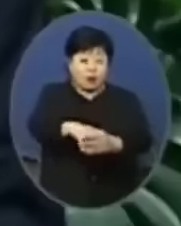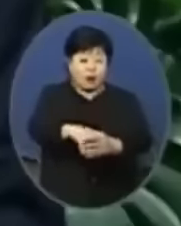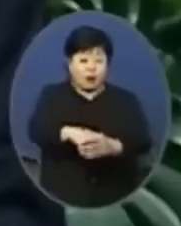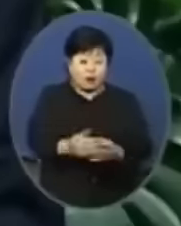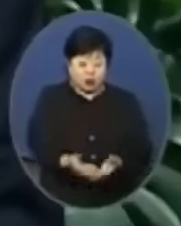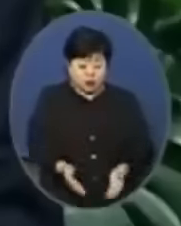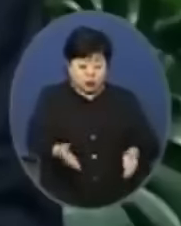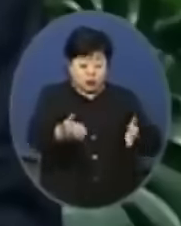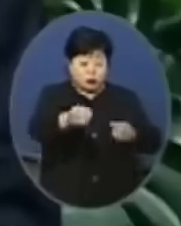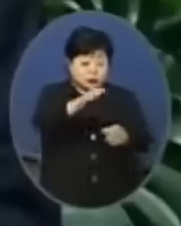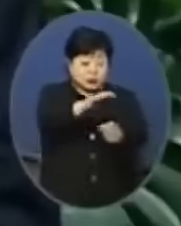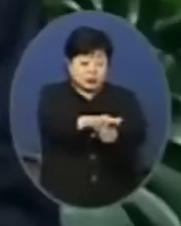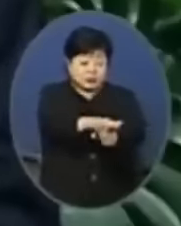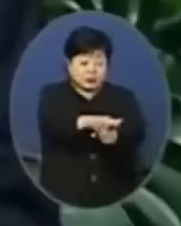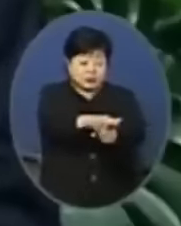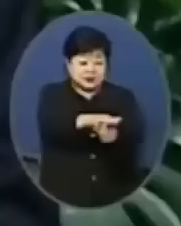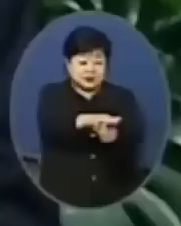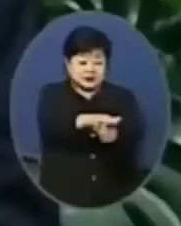통을 닫아버렸었어요.